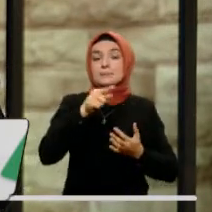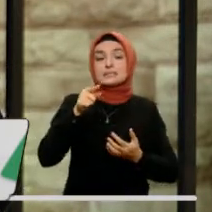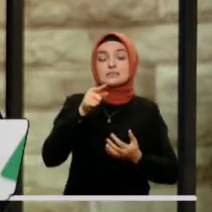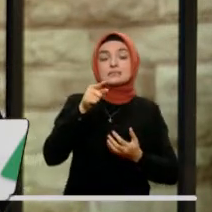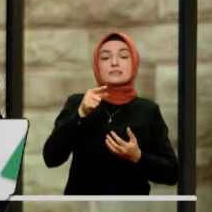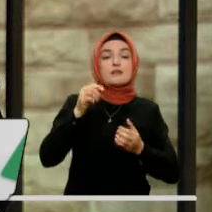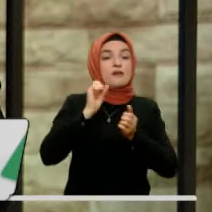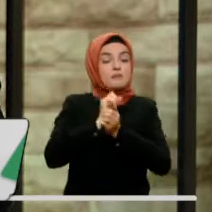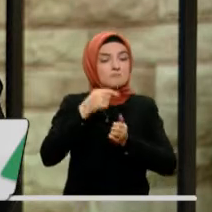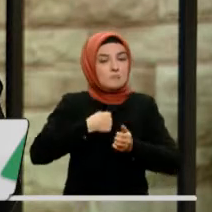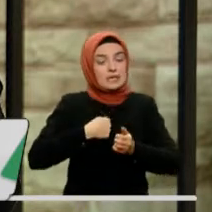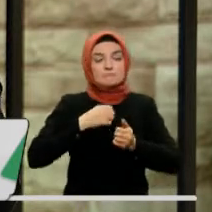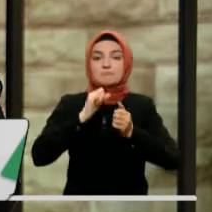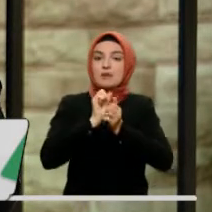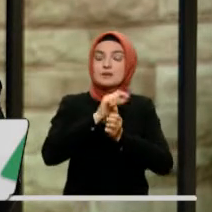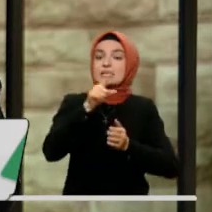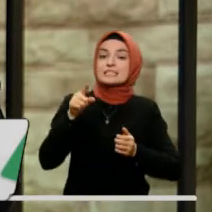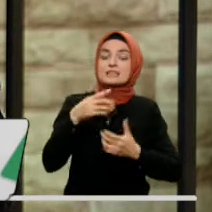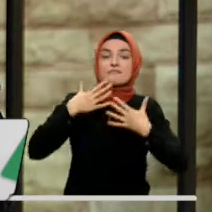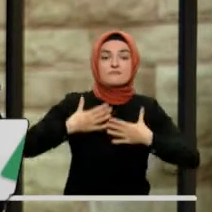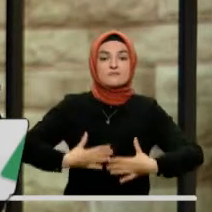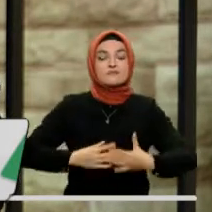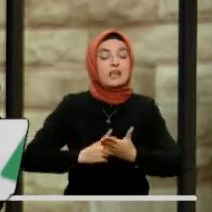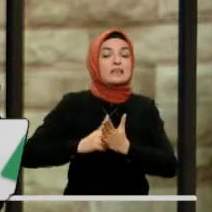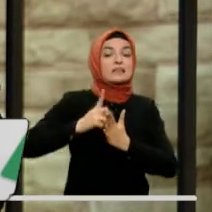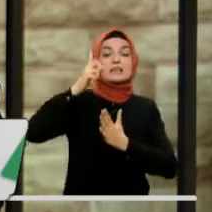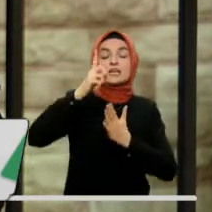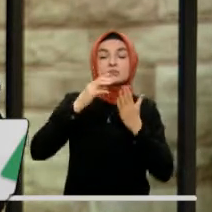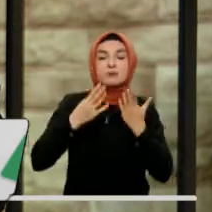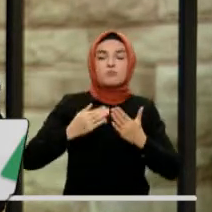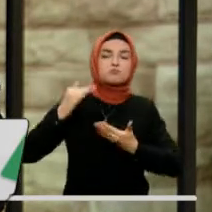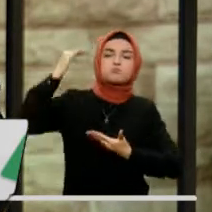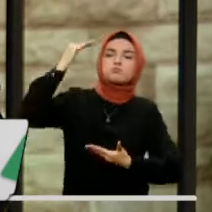aileme baktığımız zaman sizin fiziksel gelişiminiz yani boyunuzun kilonuzun